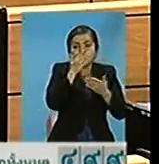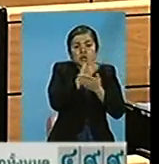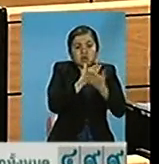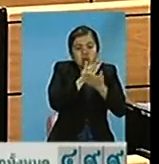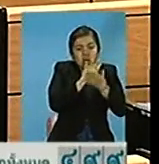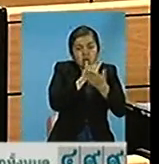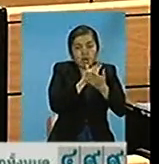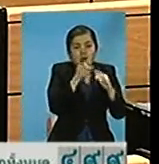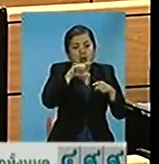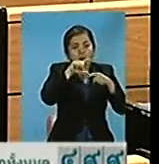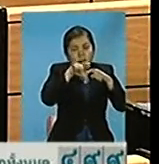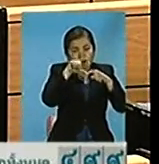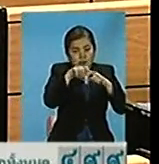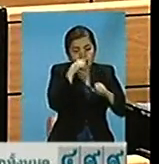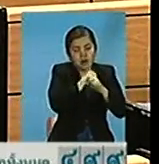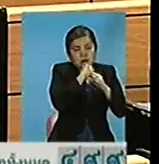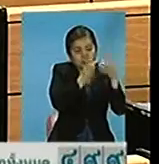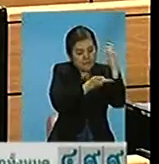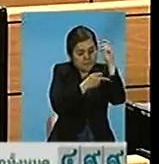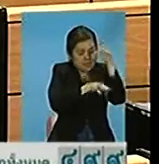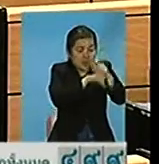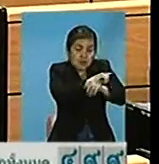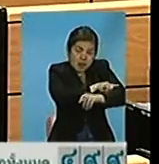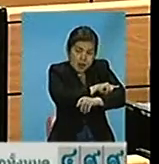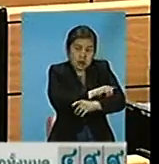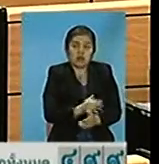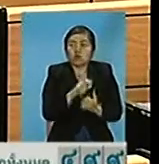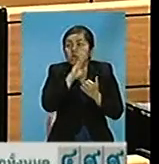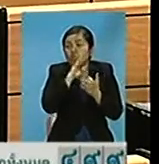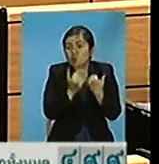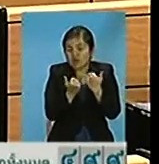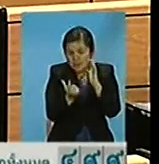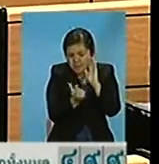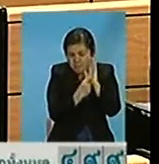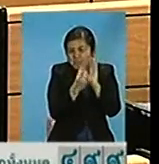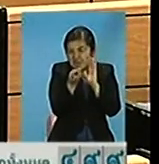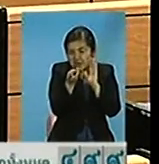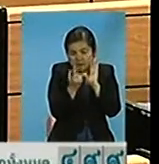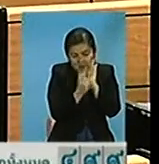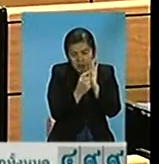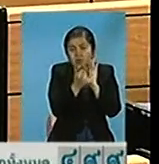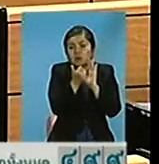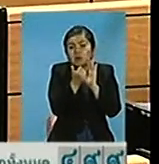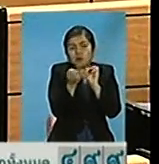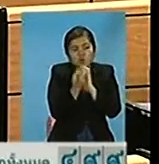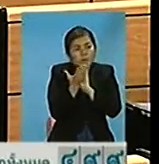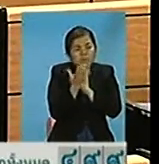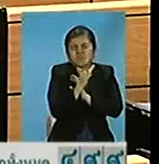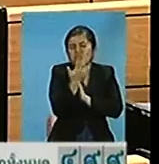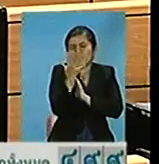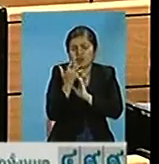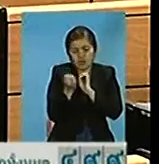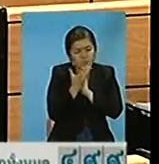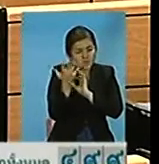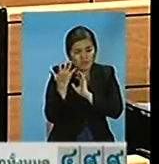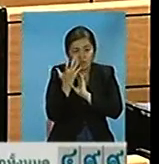ายางพาราท่านประธานครับผมถามว่าวันนี้ถ้าเกิดเราใส่เข้าไปนิดเดียวเสียหายไหมครับไม่ได้เสียหายเลยผมไม่